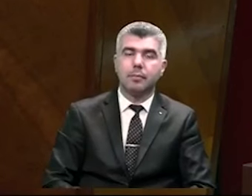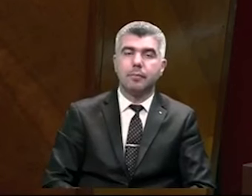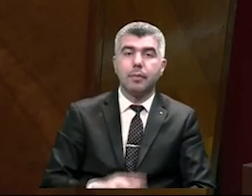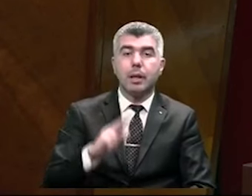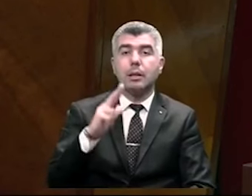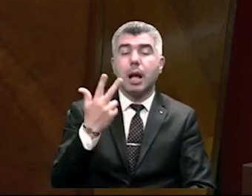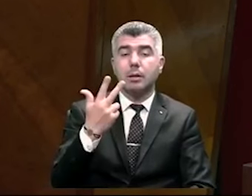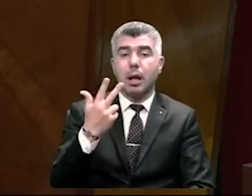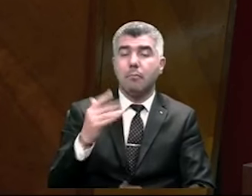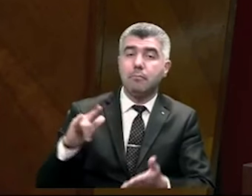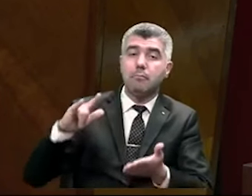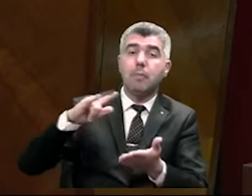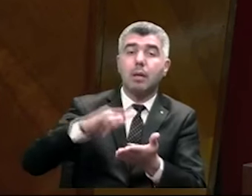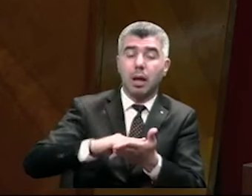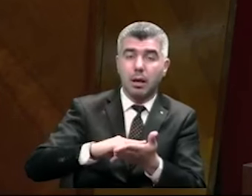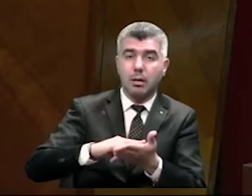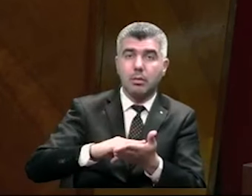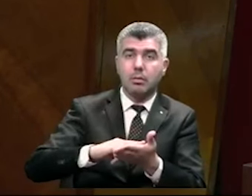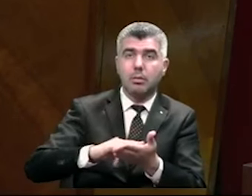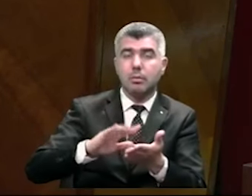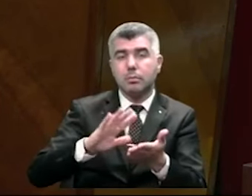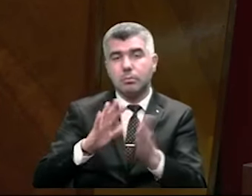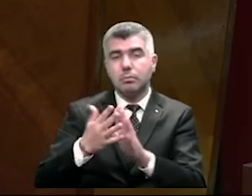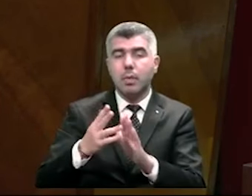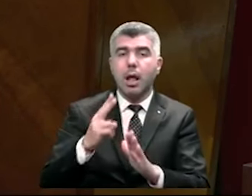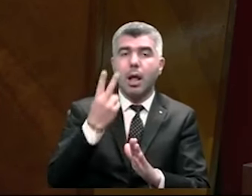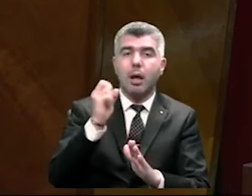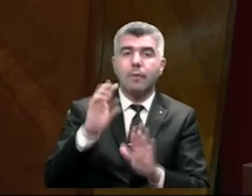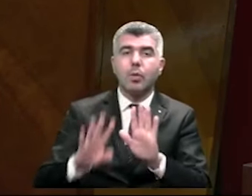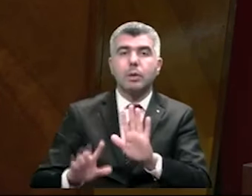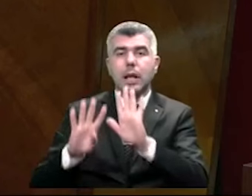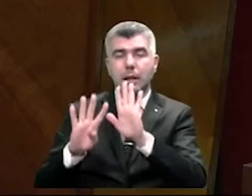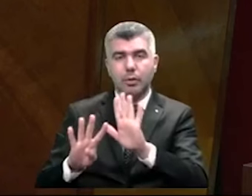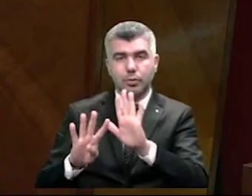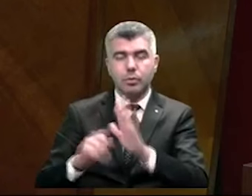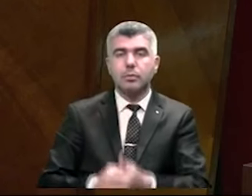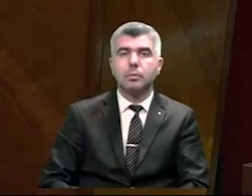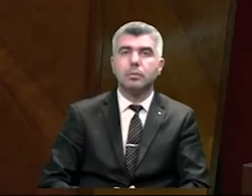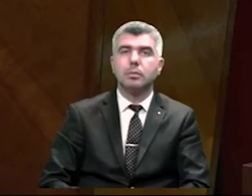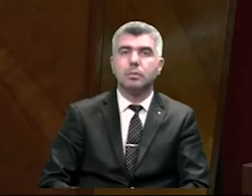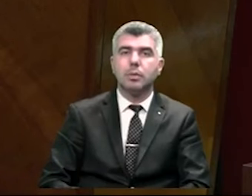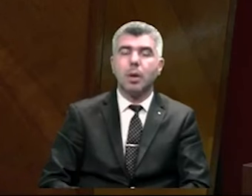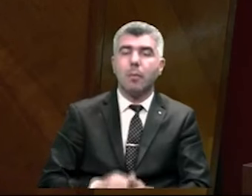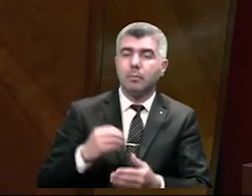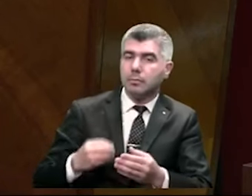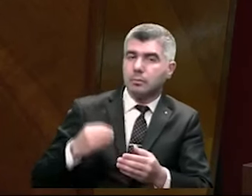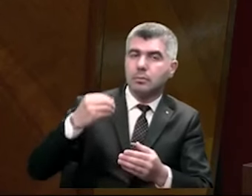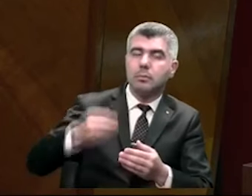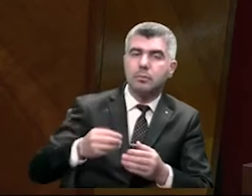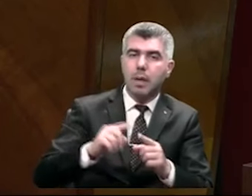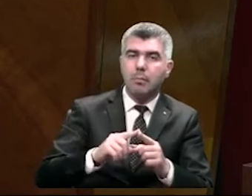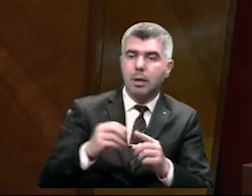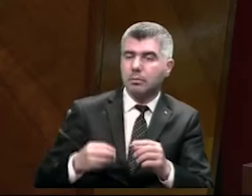المطارات اللي كانوا وصلوا للطاقه الاستيعابيه ديالهم سنه 2019 وتاجل البرمجه ديال الاشغال